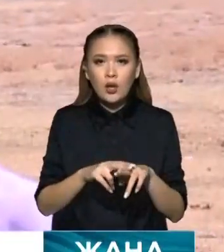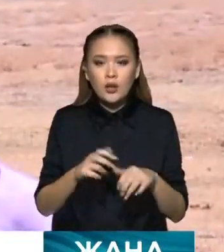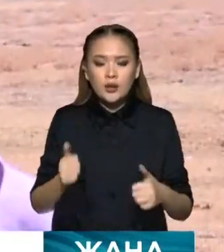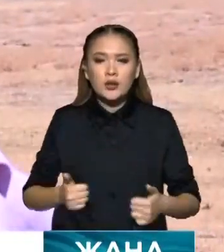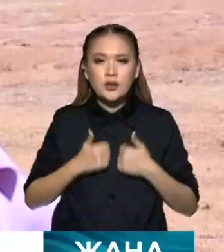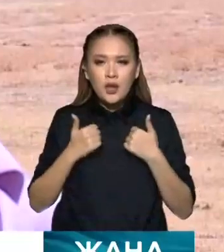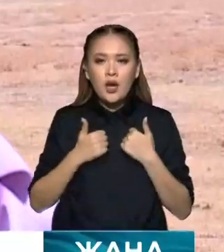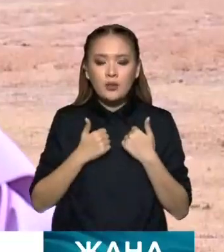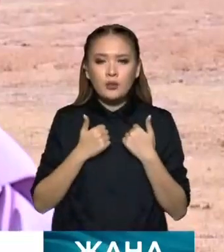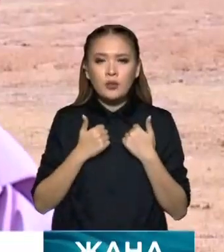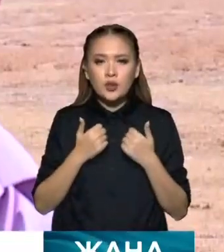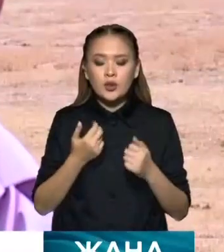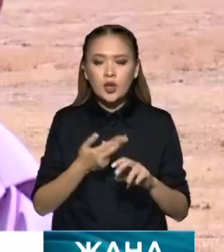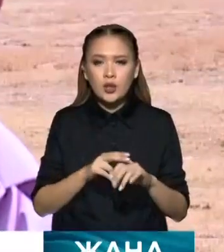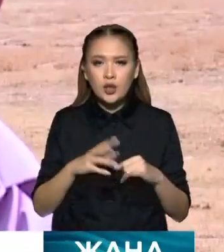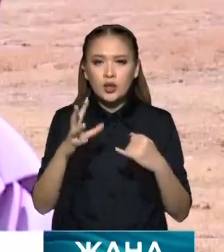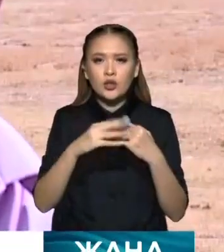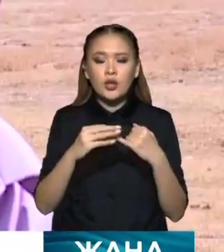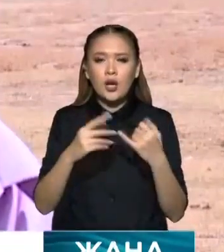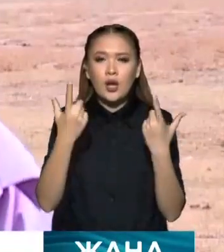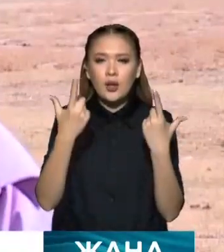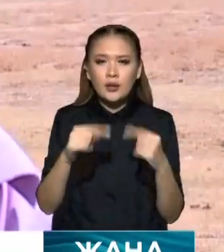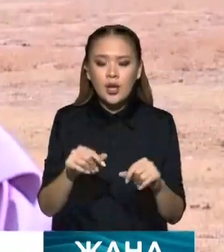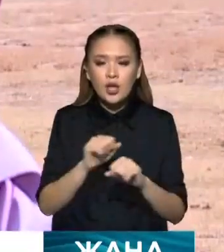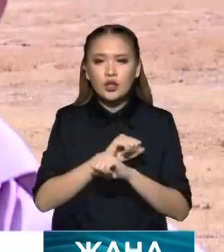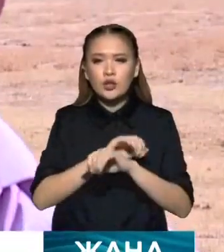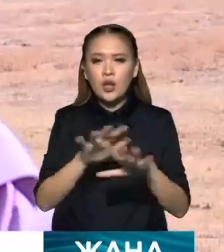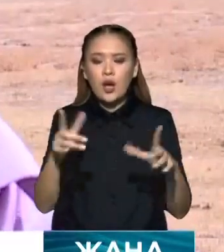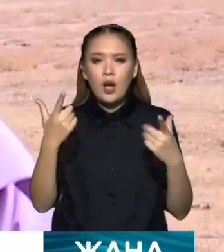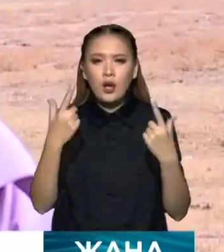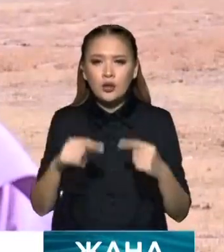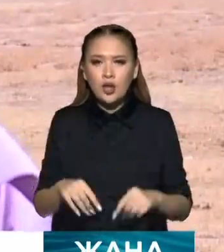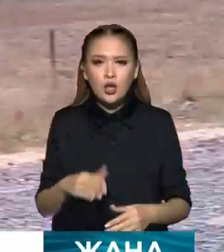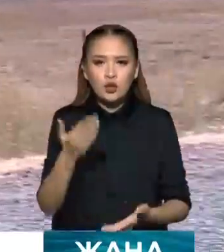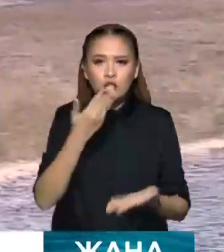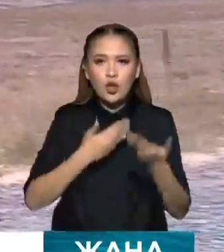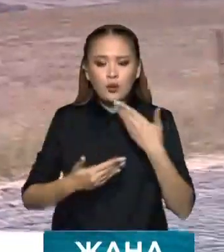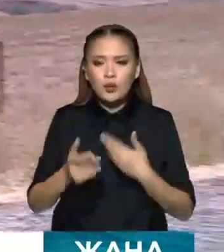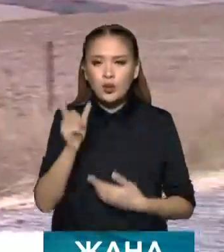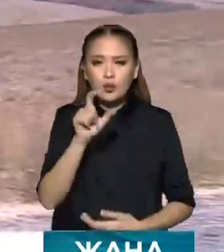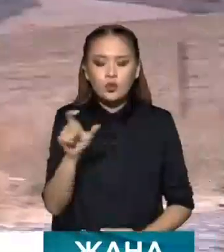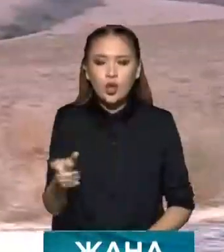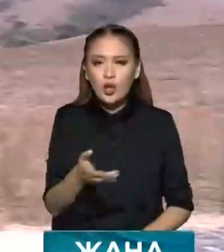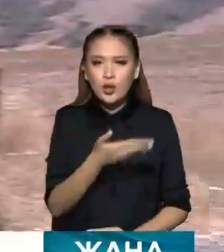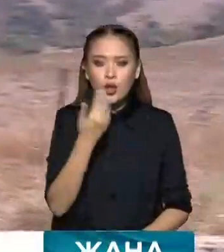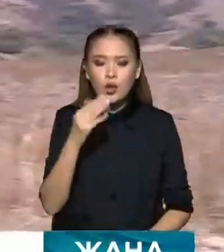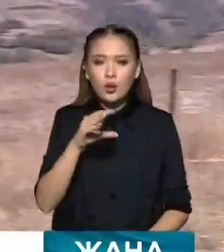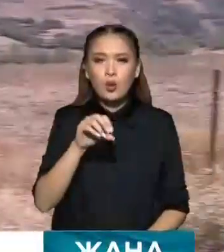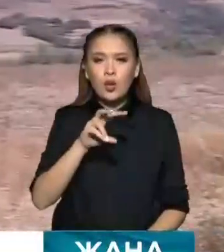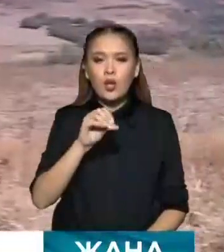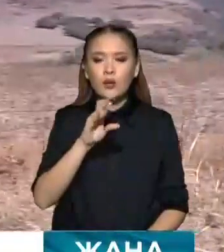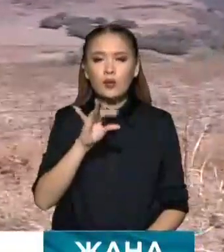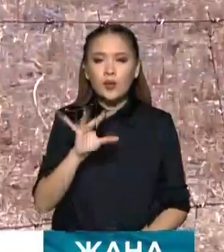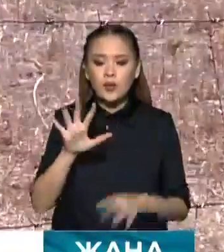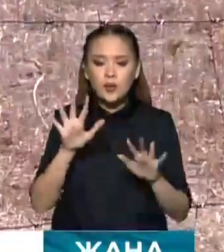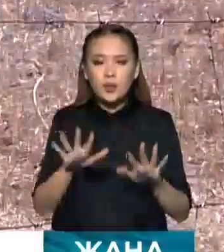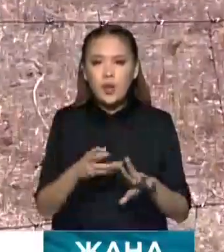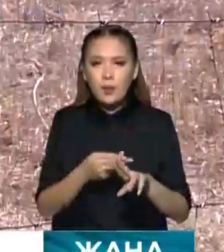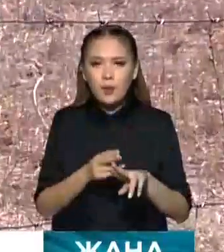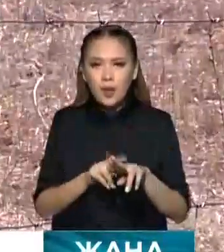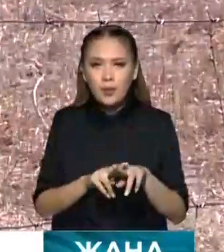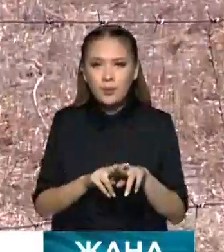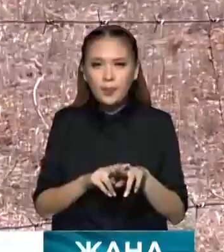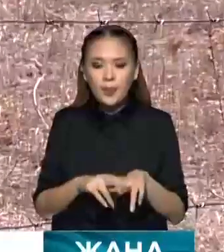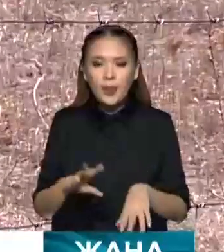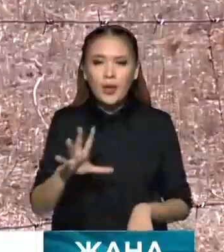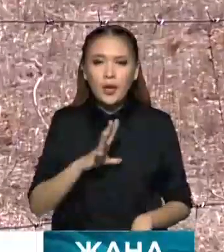көрмесек, бір жерлеріңіз қайда, жайылымдарыңыз қайда деп сұрап атқан адам жоқ бізден. Ал Төлеби аудандағы Көксәйек елді мекенінде кооператив